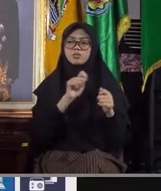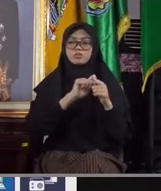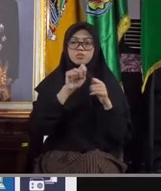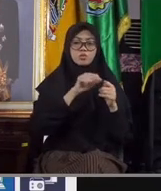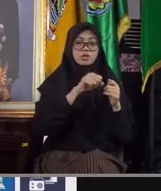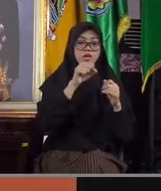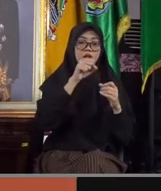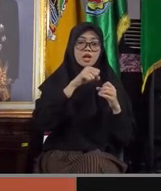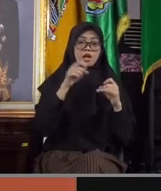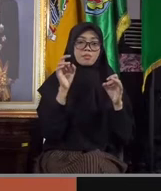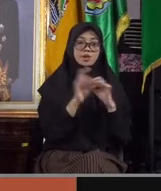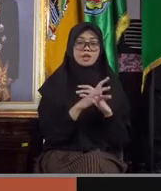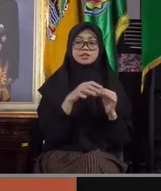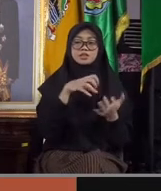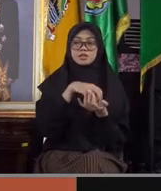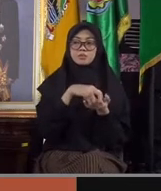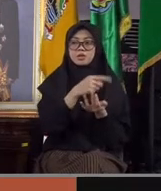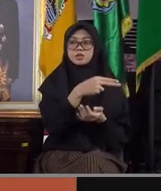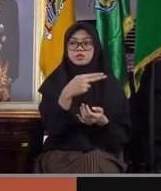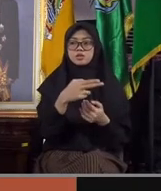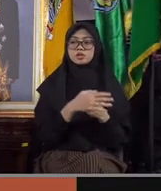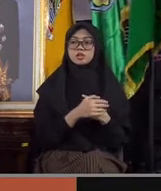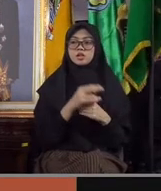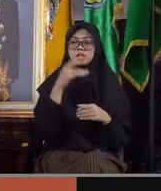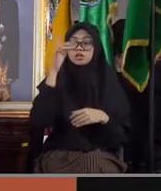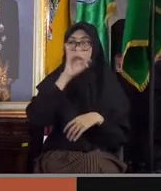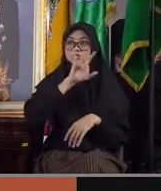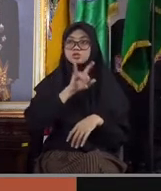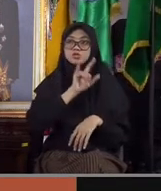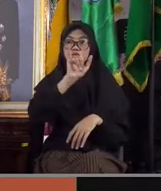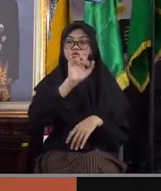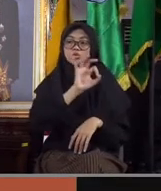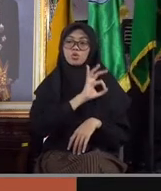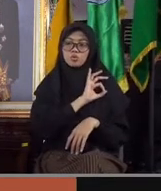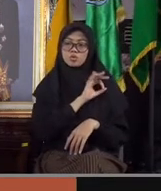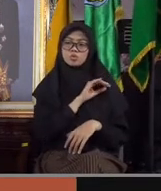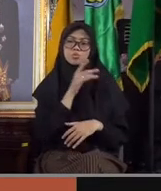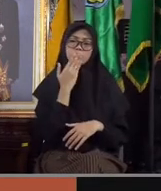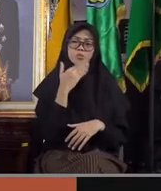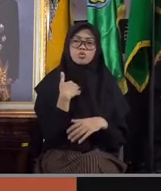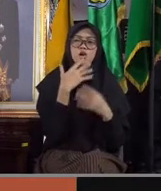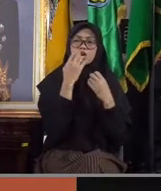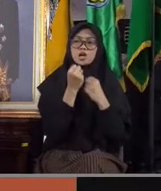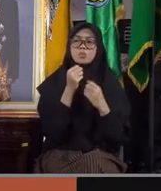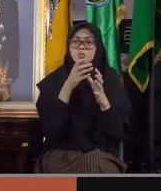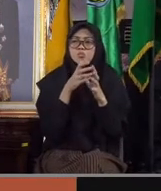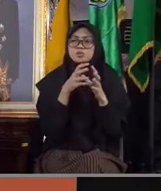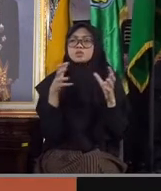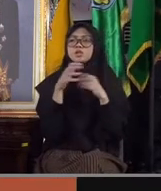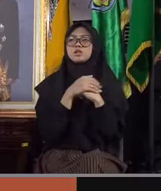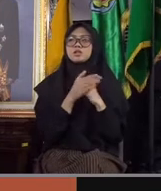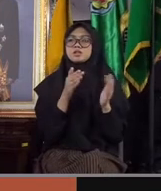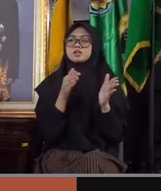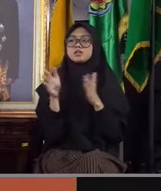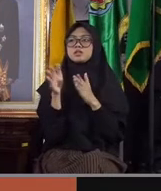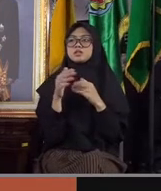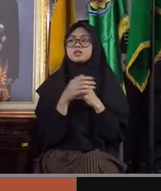di Indonesia. Jadi Presiden Jokowi mempunyai harapan besar pada saat itu bahwa sektor unggulan kita,